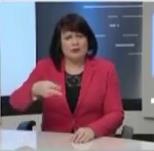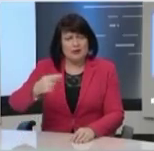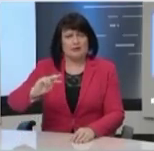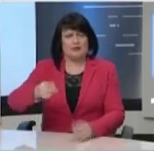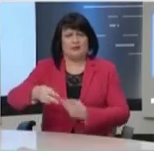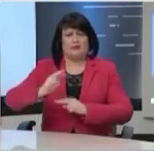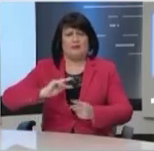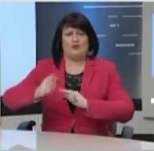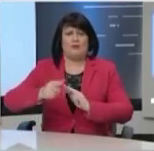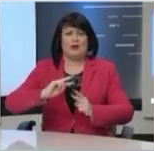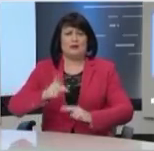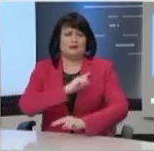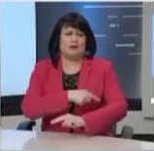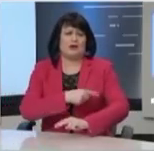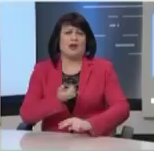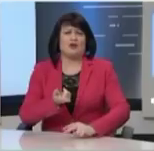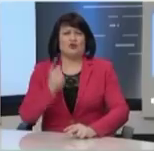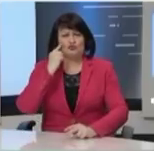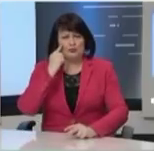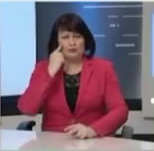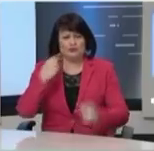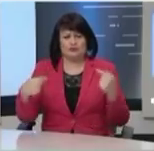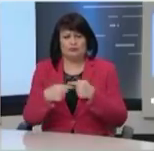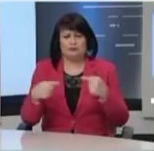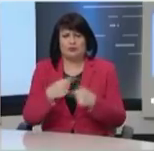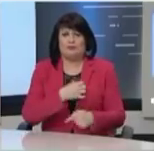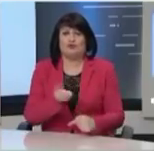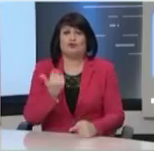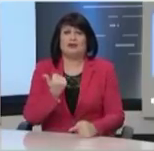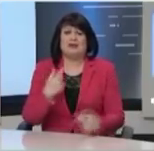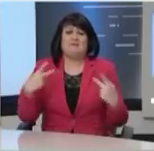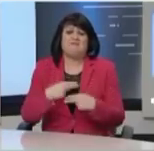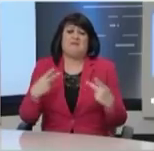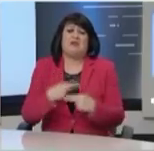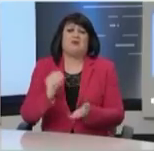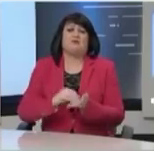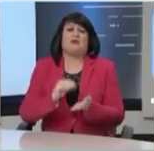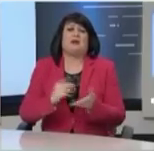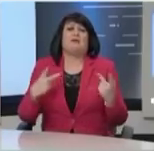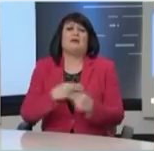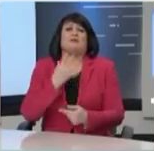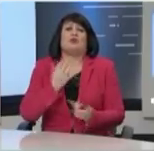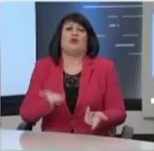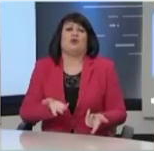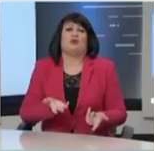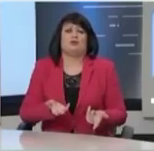σας. Έχει την ικανότητα να τα αντικρούσει. Νομίζω. Δεν τον εμπιστεύεστε. Μη με διακόπτετε συνεχώς.